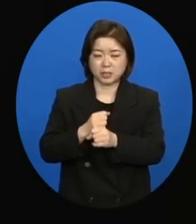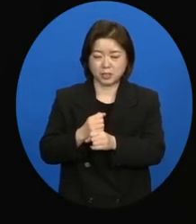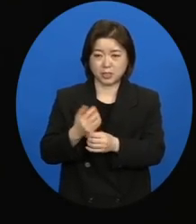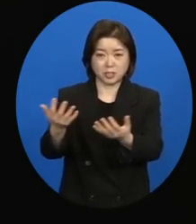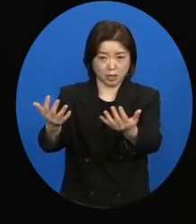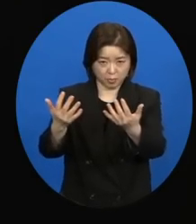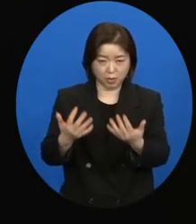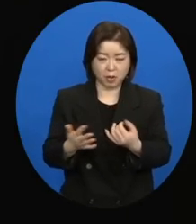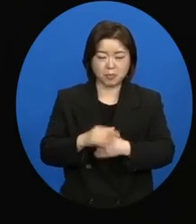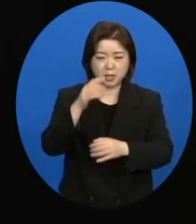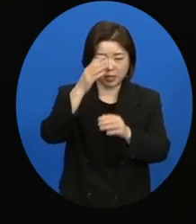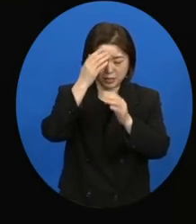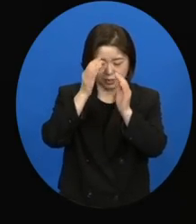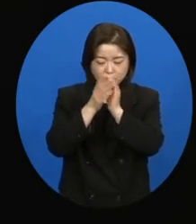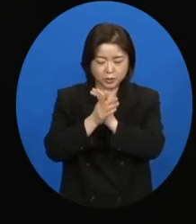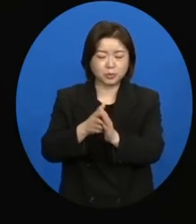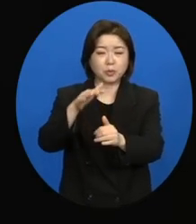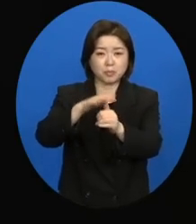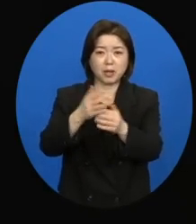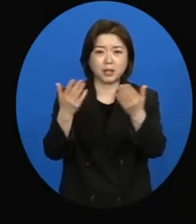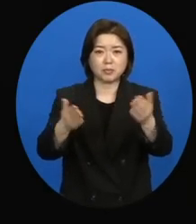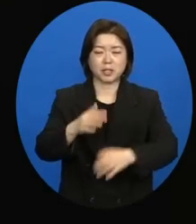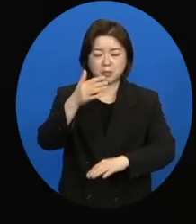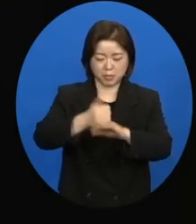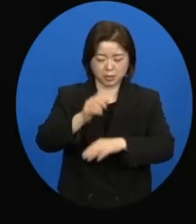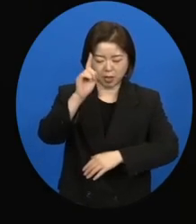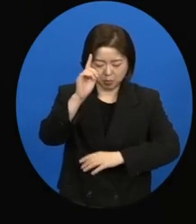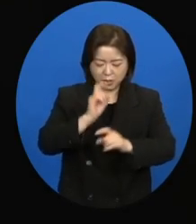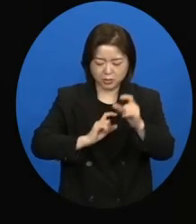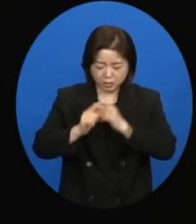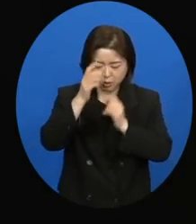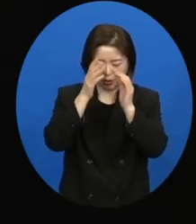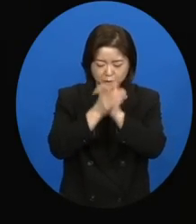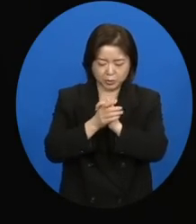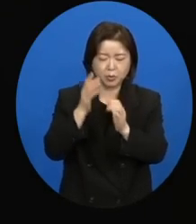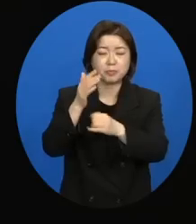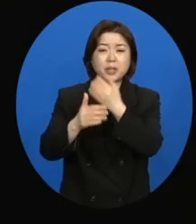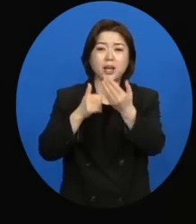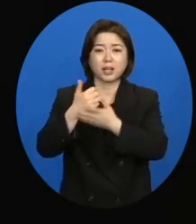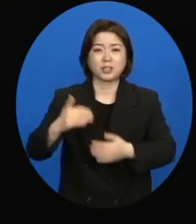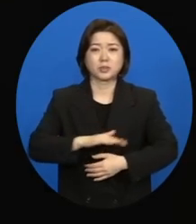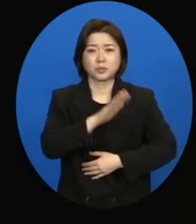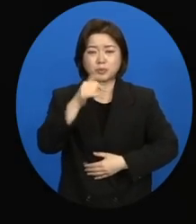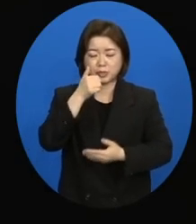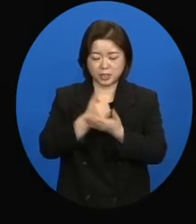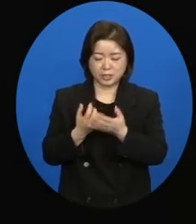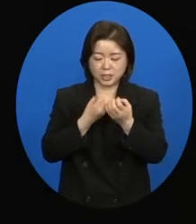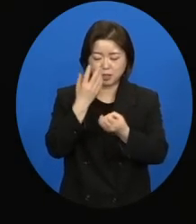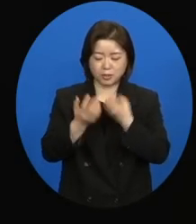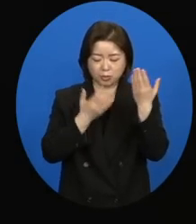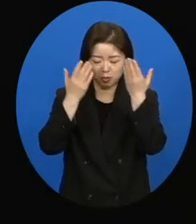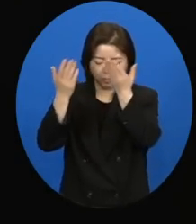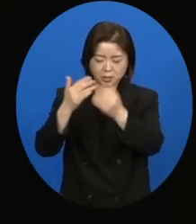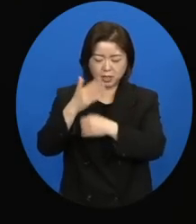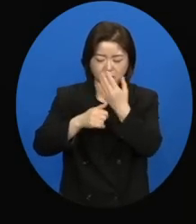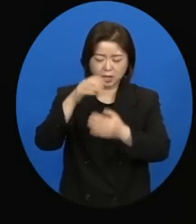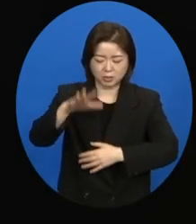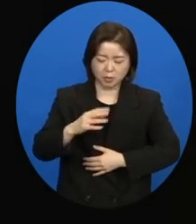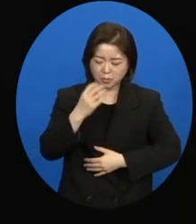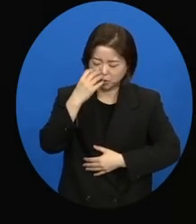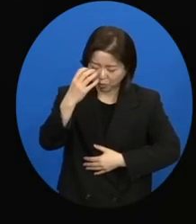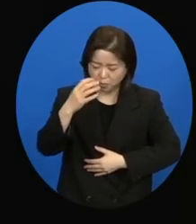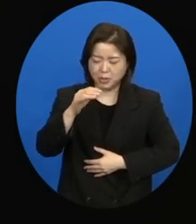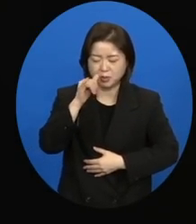나오시면 우리 기도 받을 수 있겠습니다. 우리 마지막으로 한 번 더 기도합니다. 하나님 우리의 죄를 고백합니다. 하나님 앞에